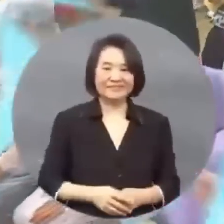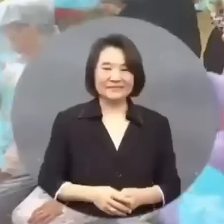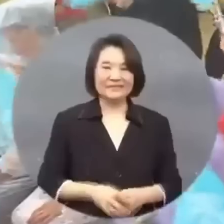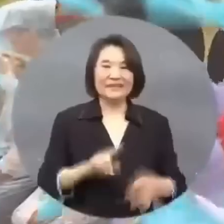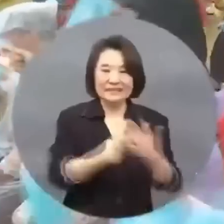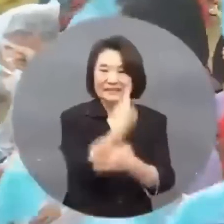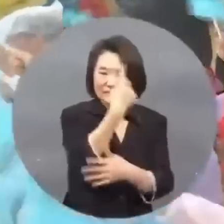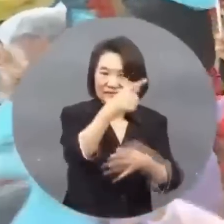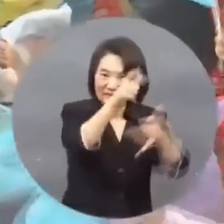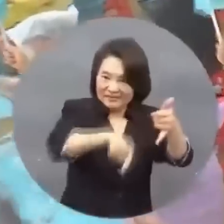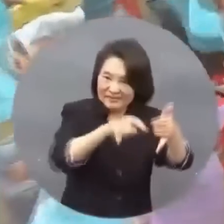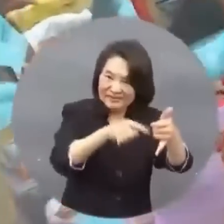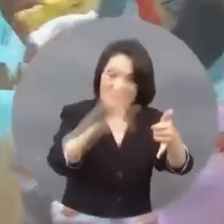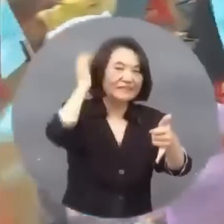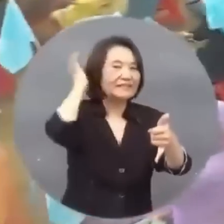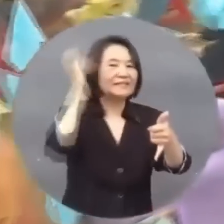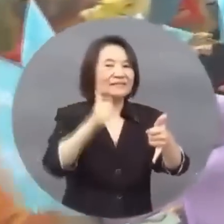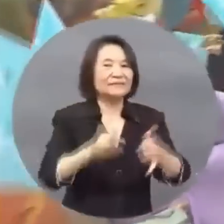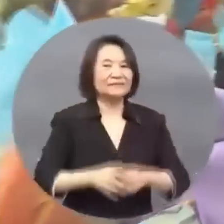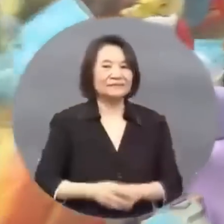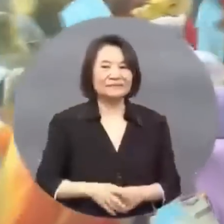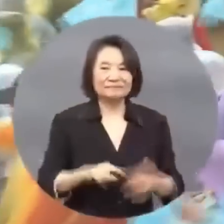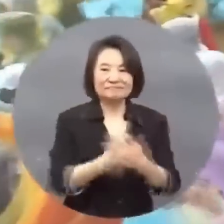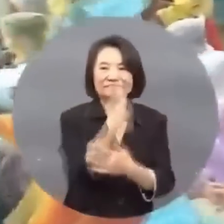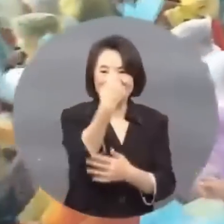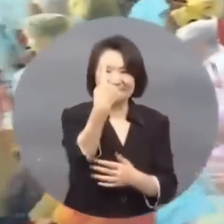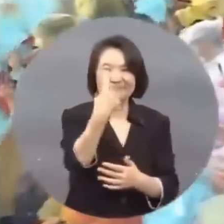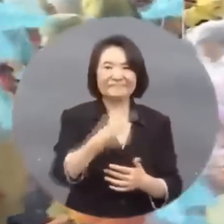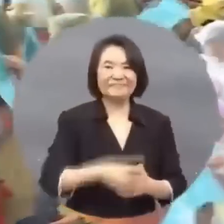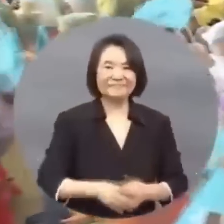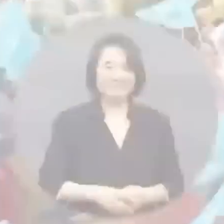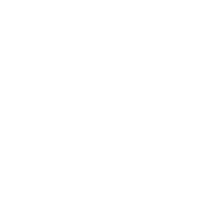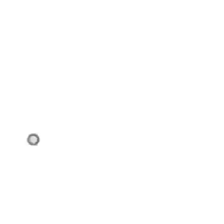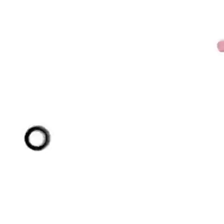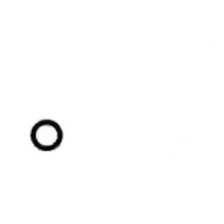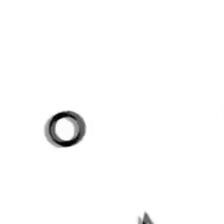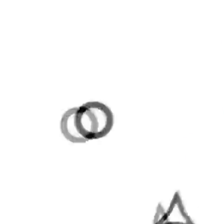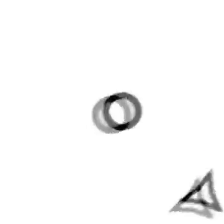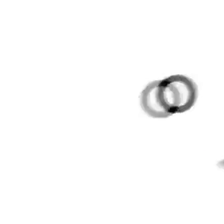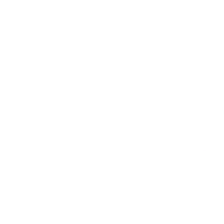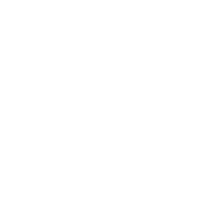选择柯文哲，唯一的选择柯文哲。